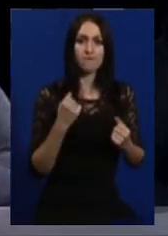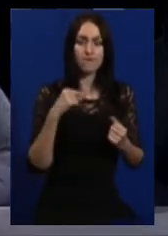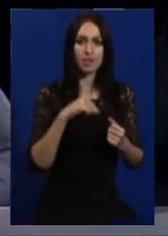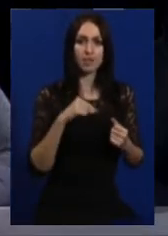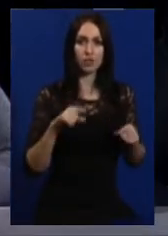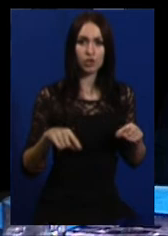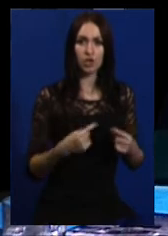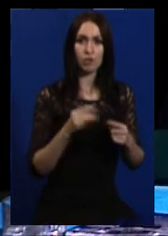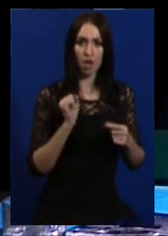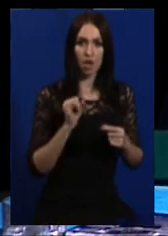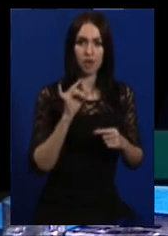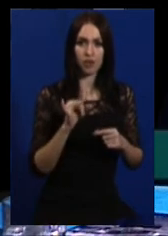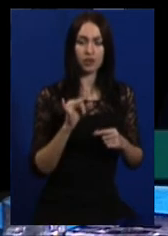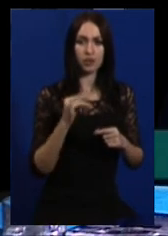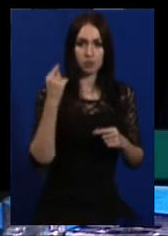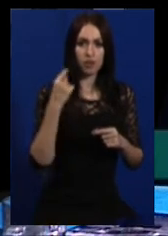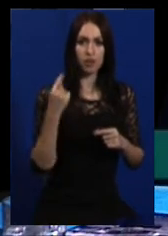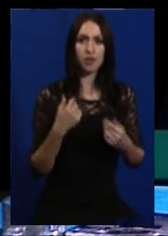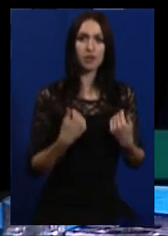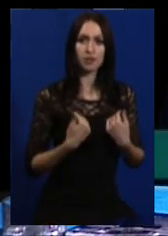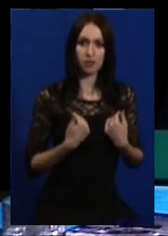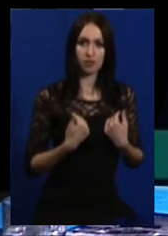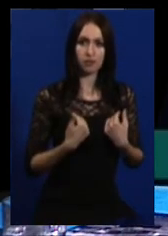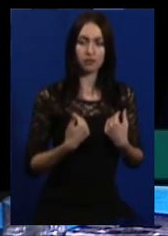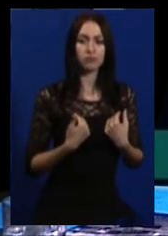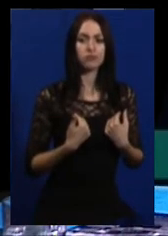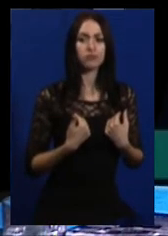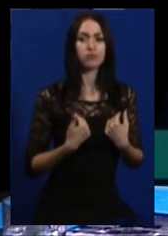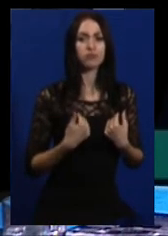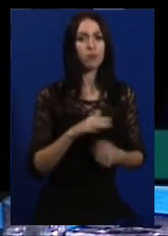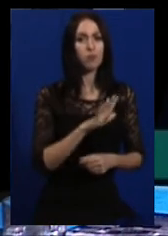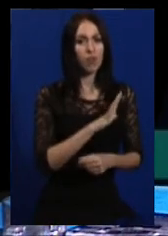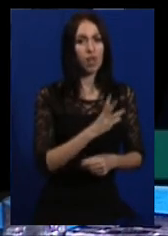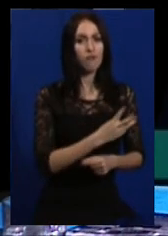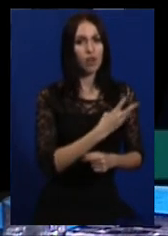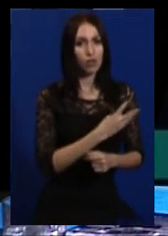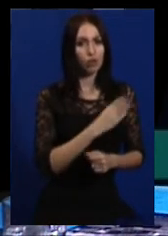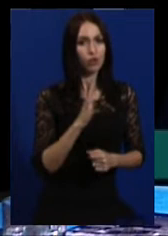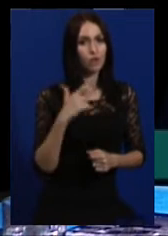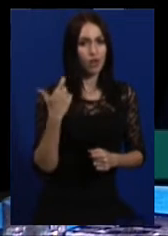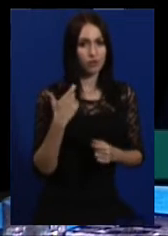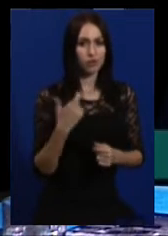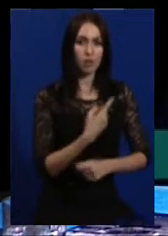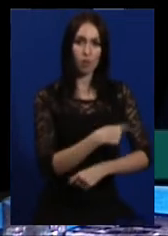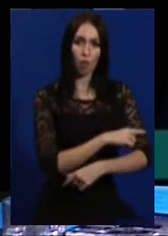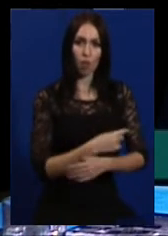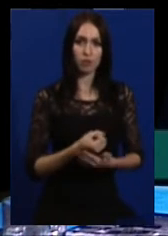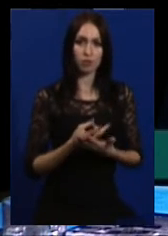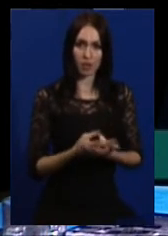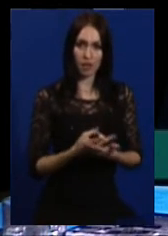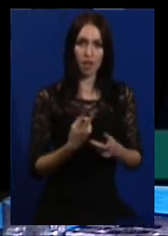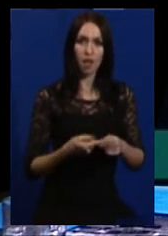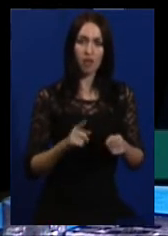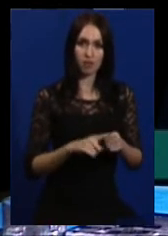реабилитации я была волонтеров в харьковском госпитале это